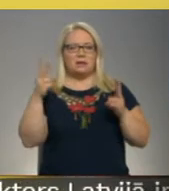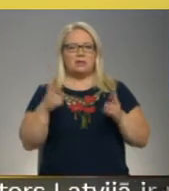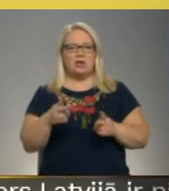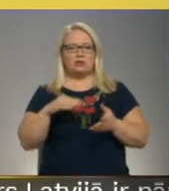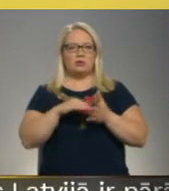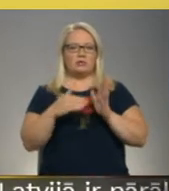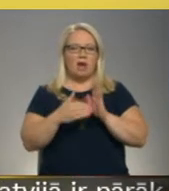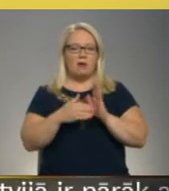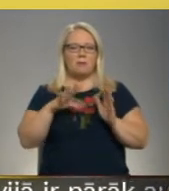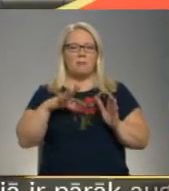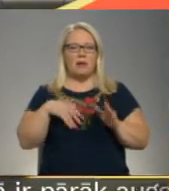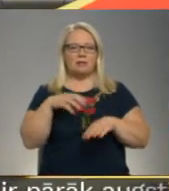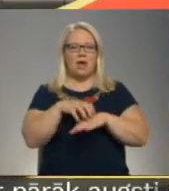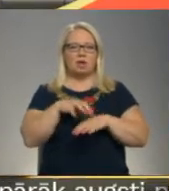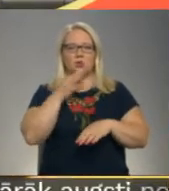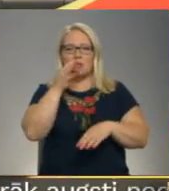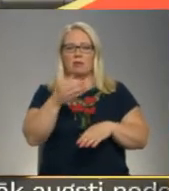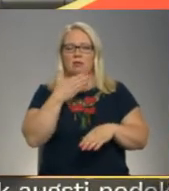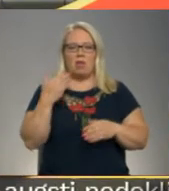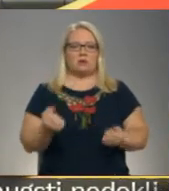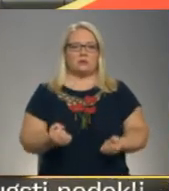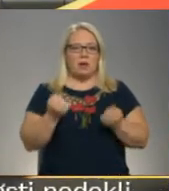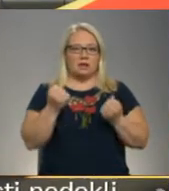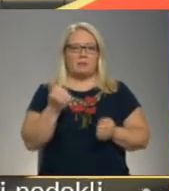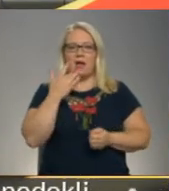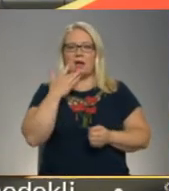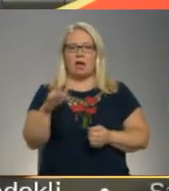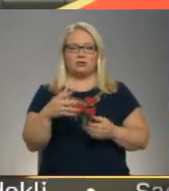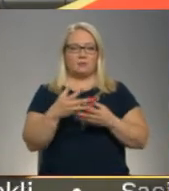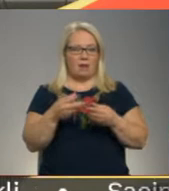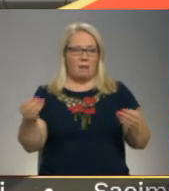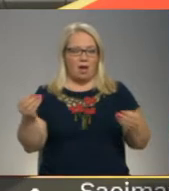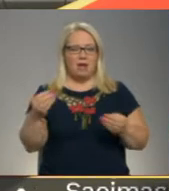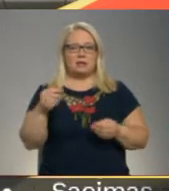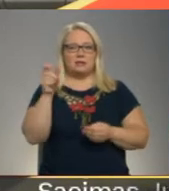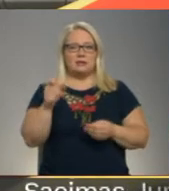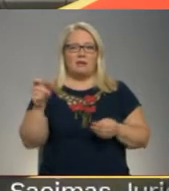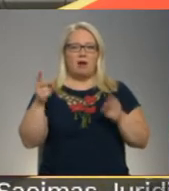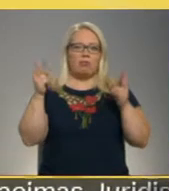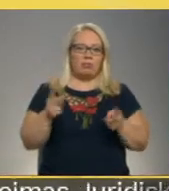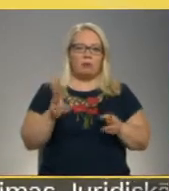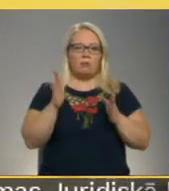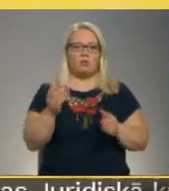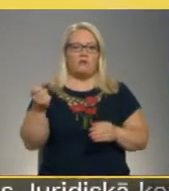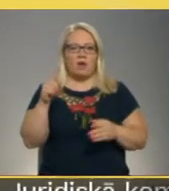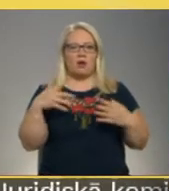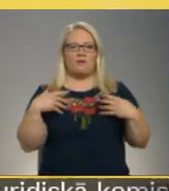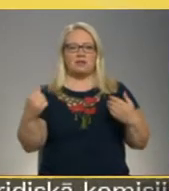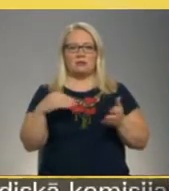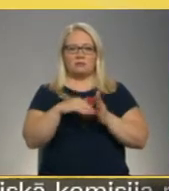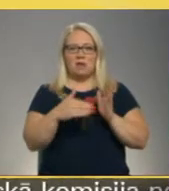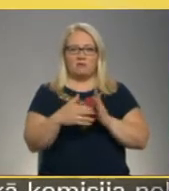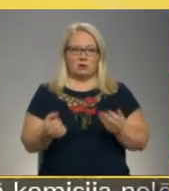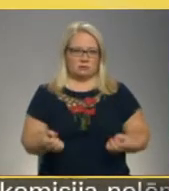pēc mediķu teiktā pagaidām nesot smags, tomēr ja karstums nepāries, upuru var būt vairāk un arī veselības stāvoklis. Smagāks.